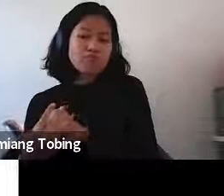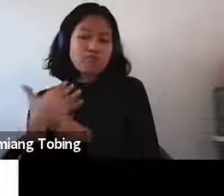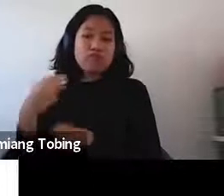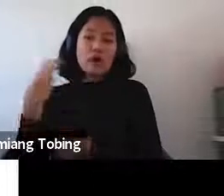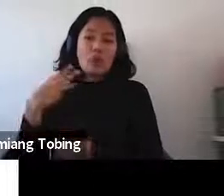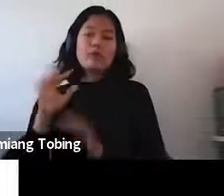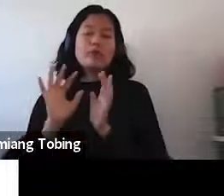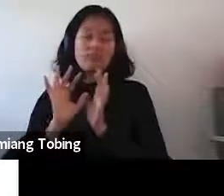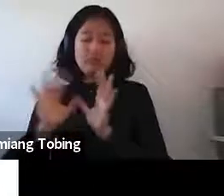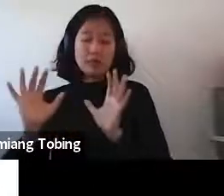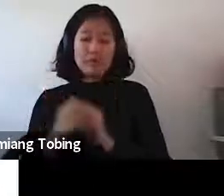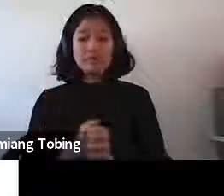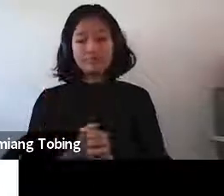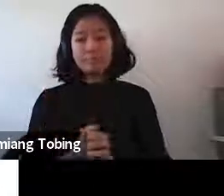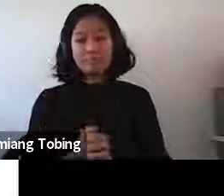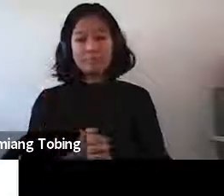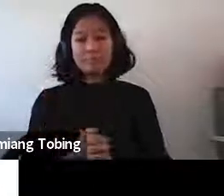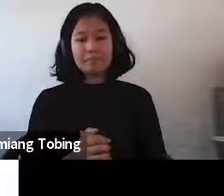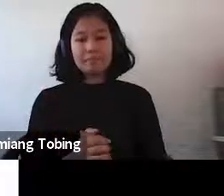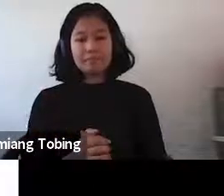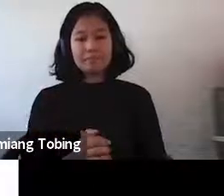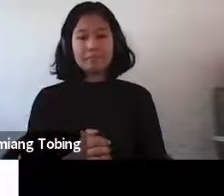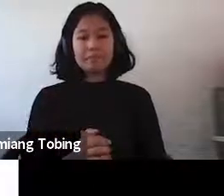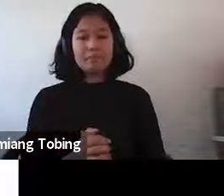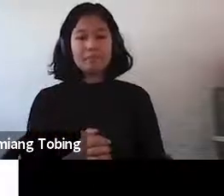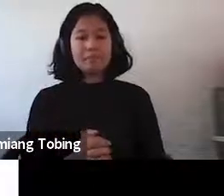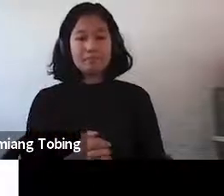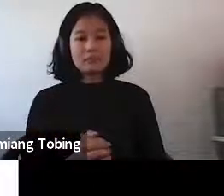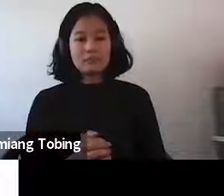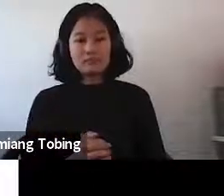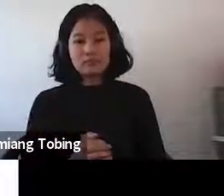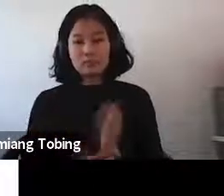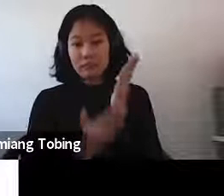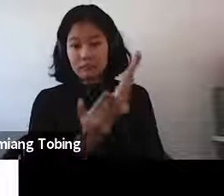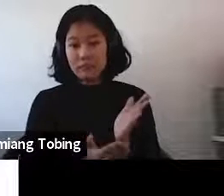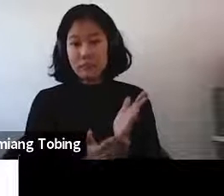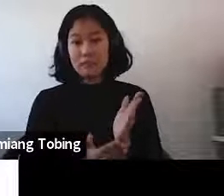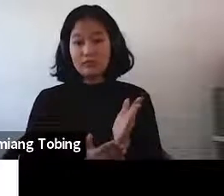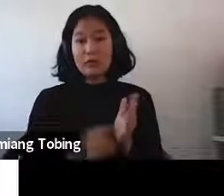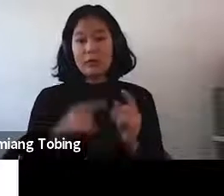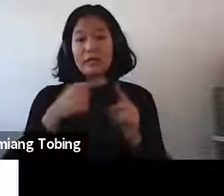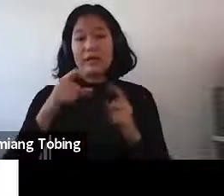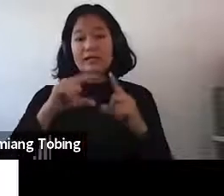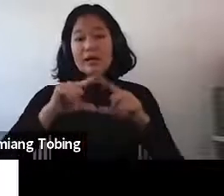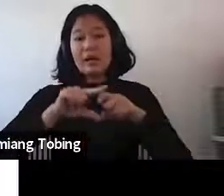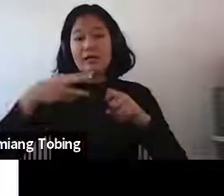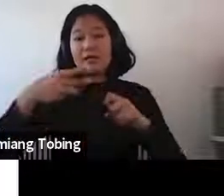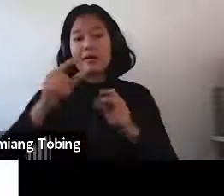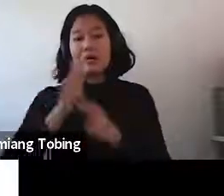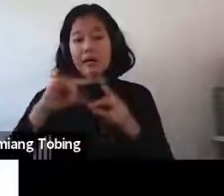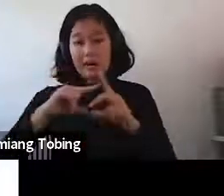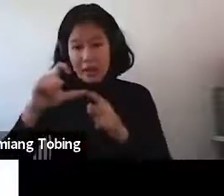Ya. Nah, kita lihat di sini, ini data dari Sakernas ya. Ya, kita